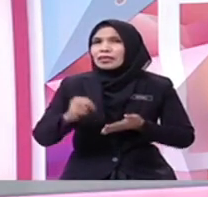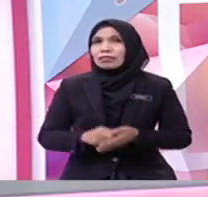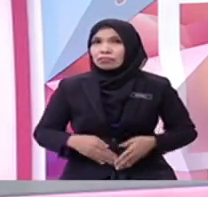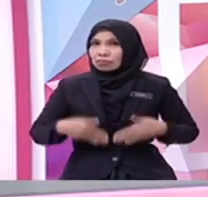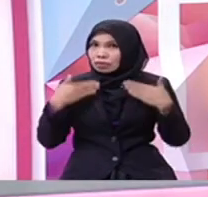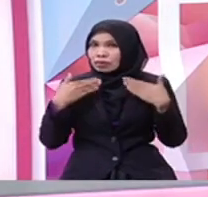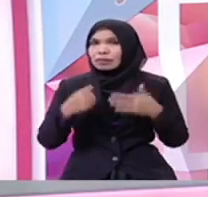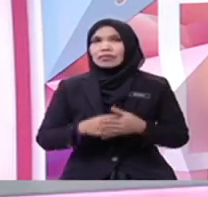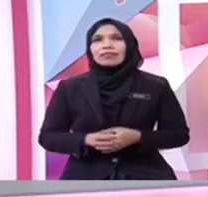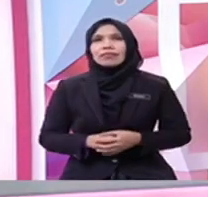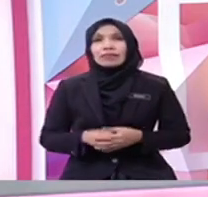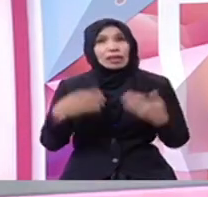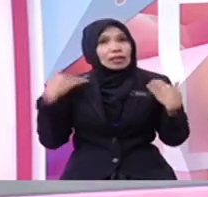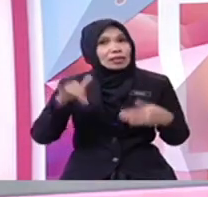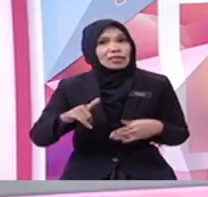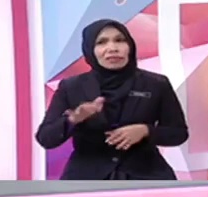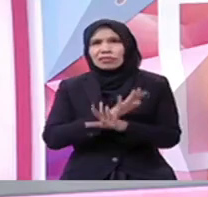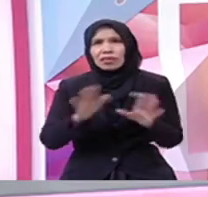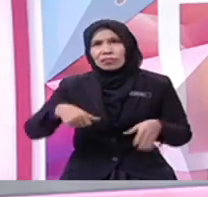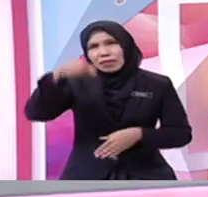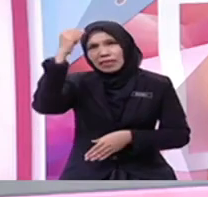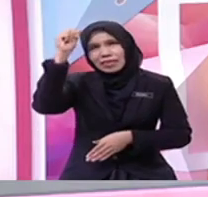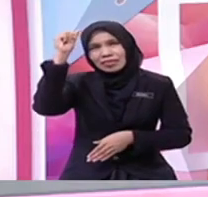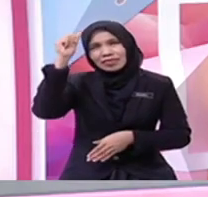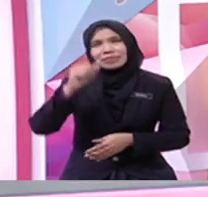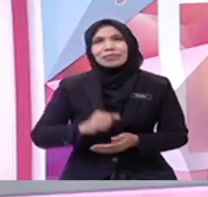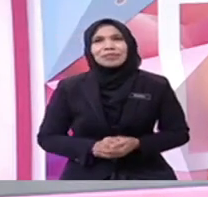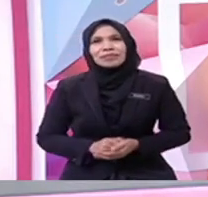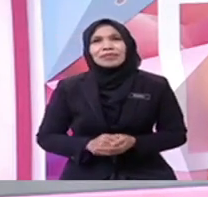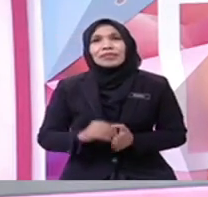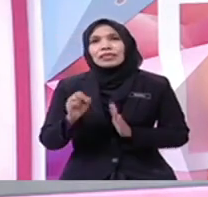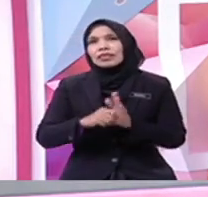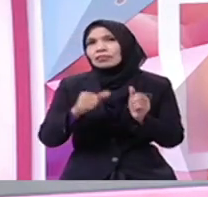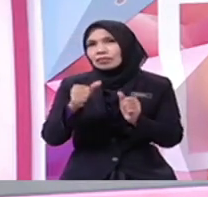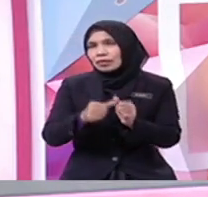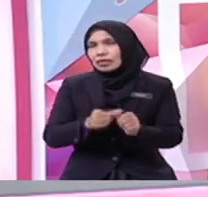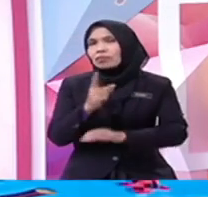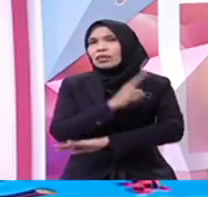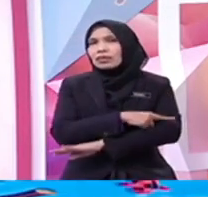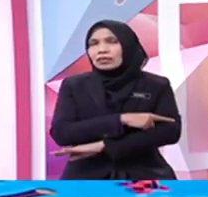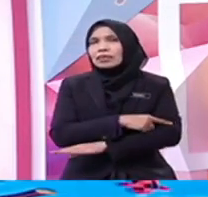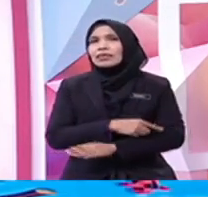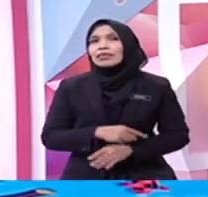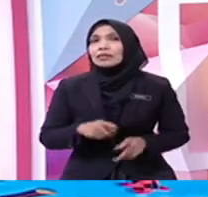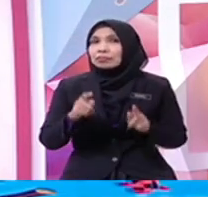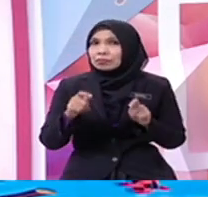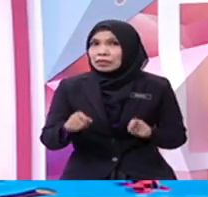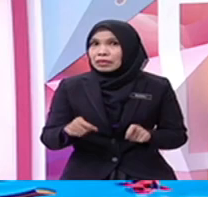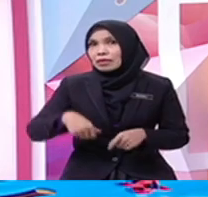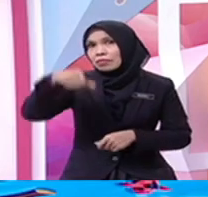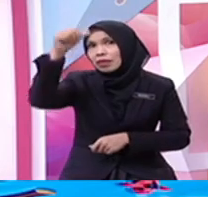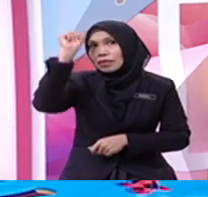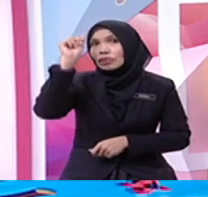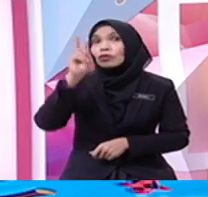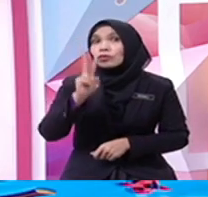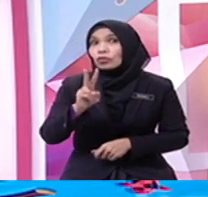yang tak mandi ah jangan trauma Ceko nih setiap hari melakukannya gitu sekurang-kurangnya dua atau tiga kali